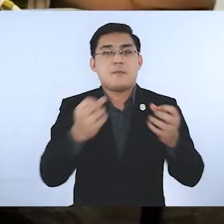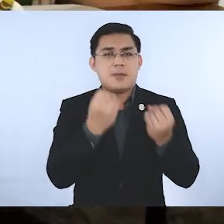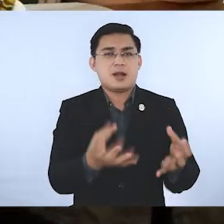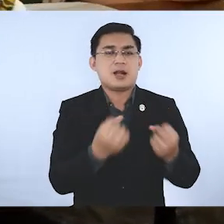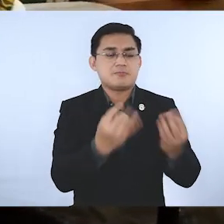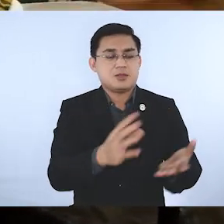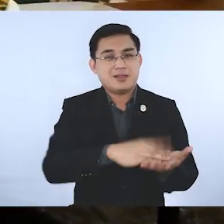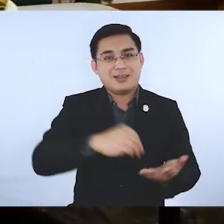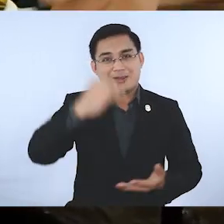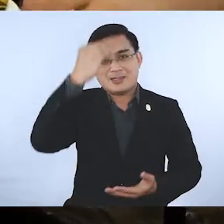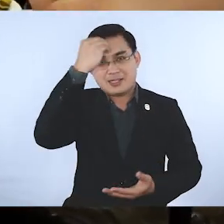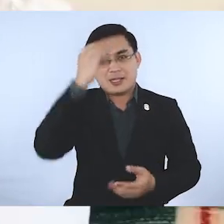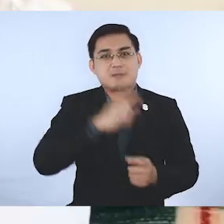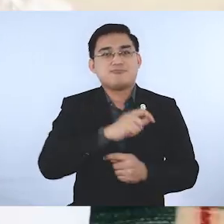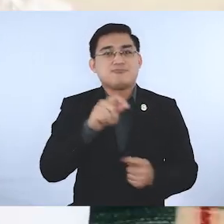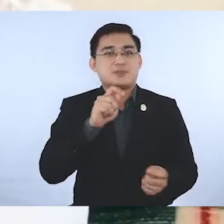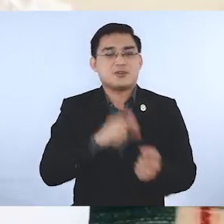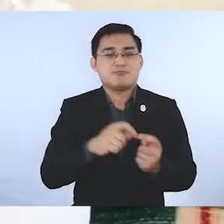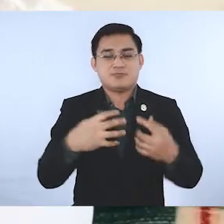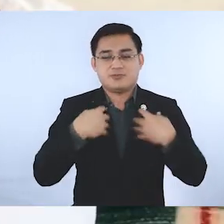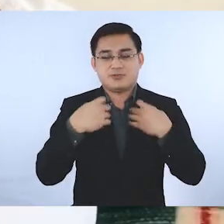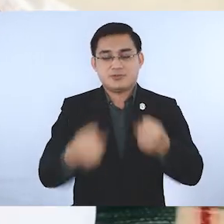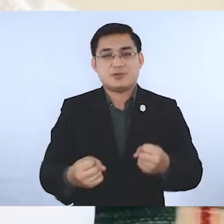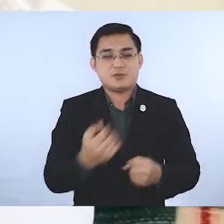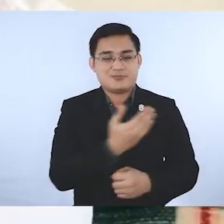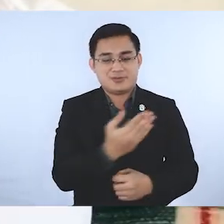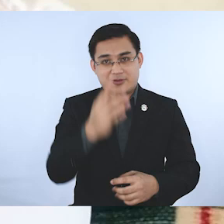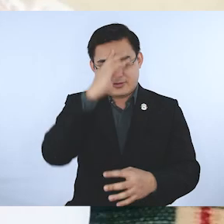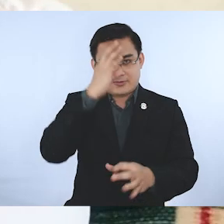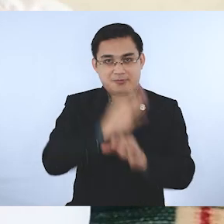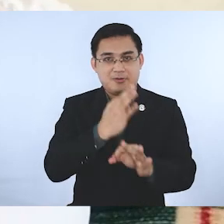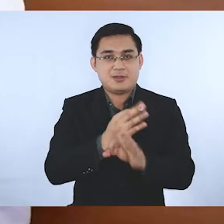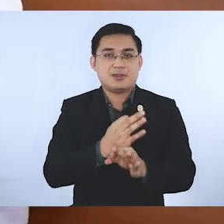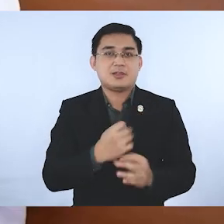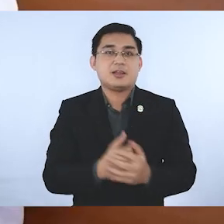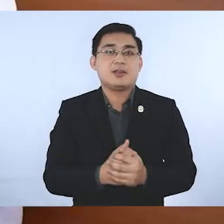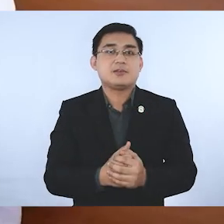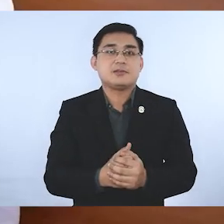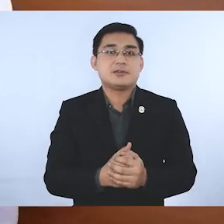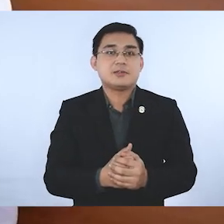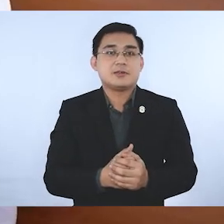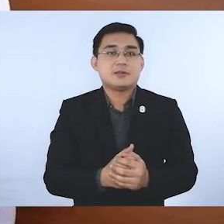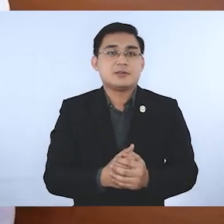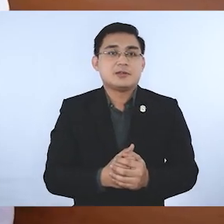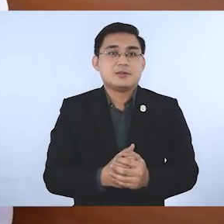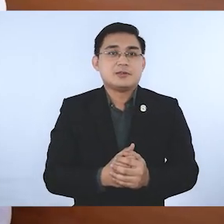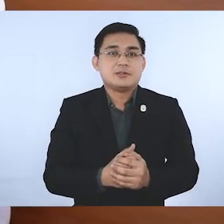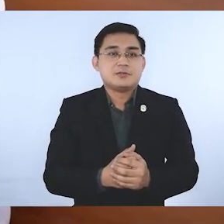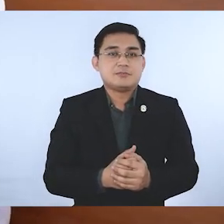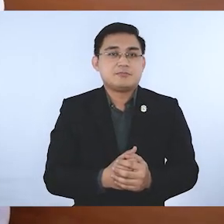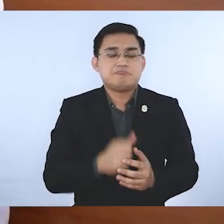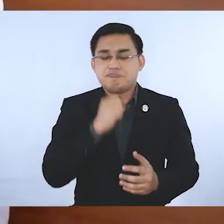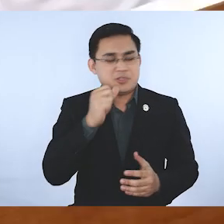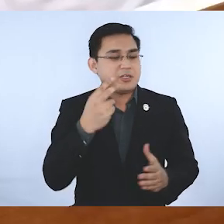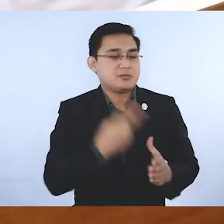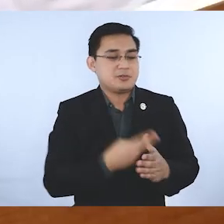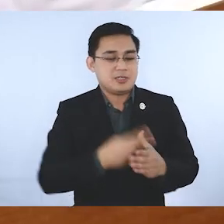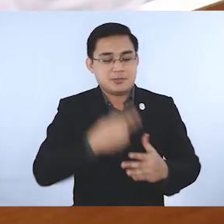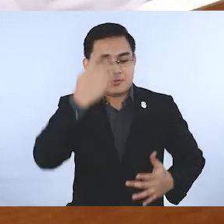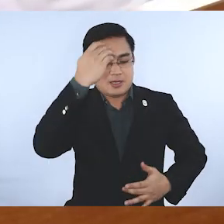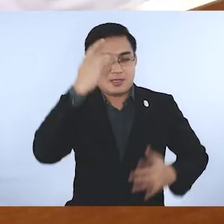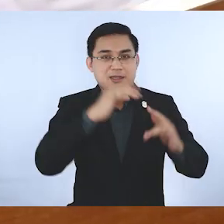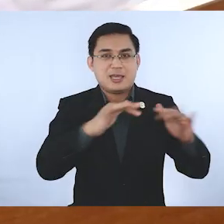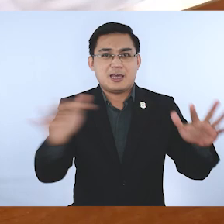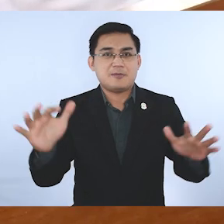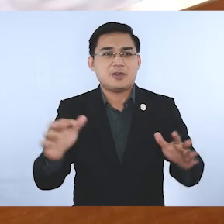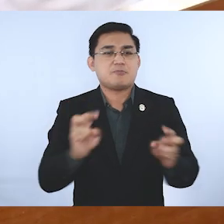silang natututunan na angkop sa pagpapatibay ng kanilang pananampalataya. Hindi alintana ang pandemya sa pakikipagkaisa